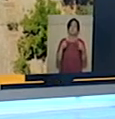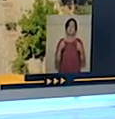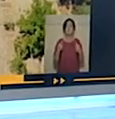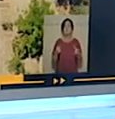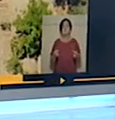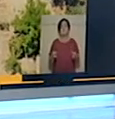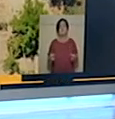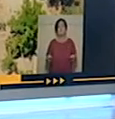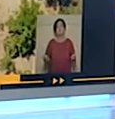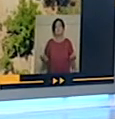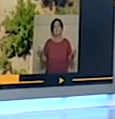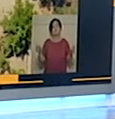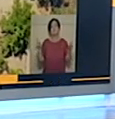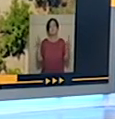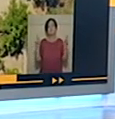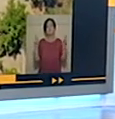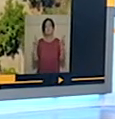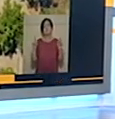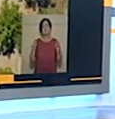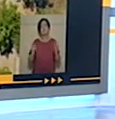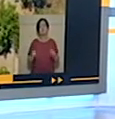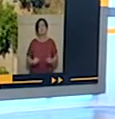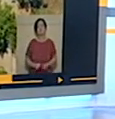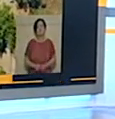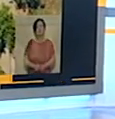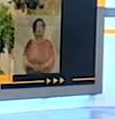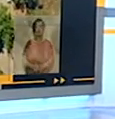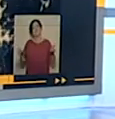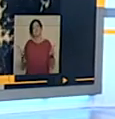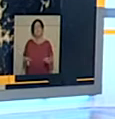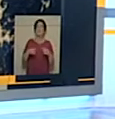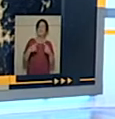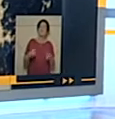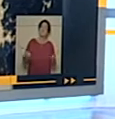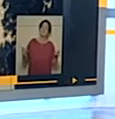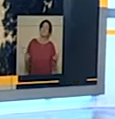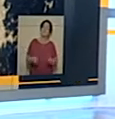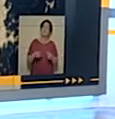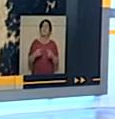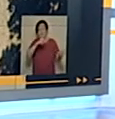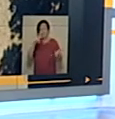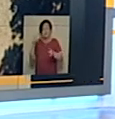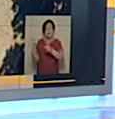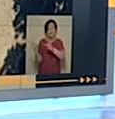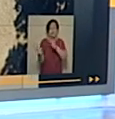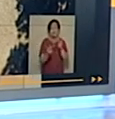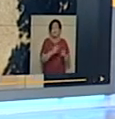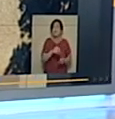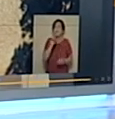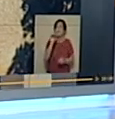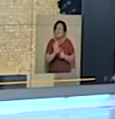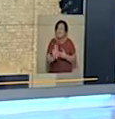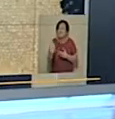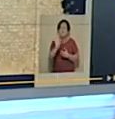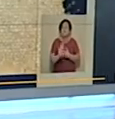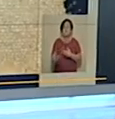του σχολείου και νομίζω όλων των ΕΚ πανελλαδικά είναι ο συνδυασμός τέτοιων δράσεων, γιατί πολλά παιδιά, ξέρετε, δεν ούτε μπορούν